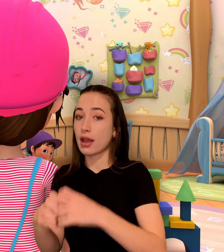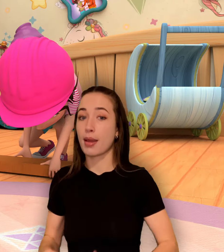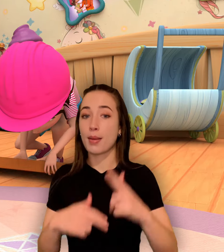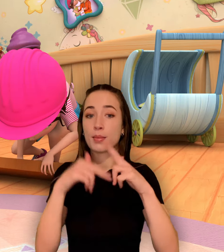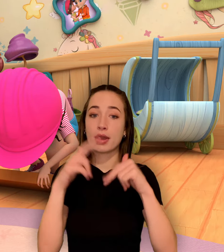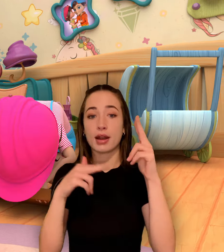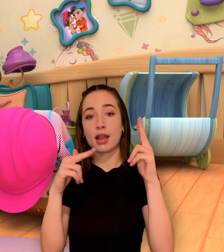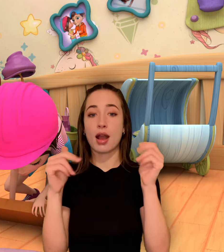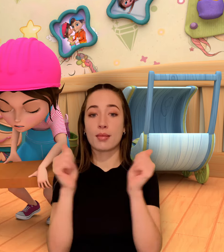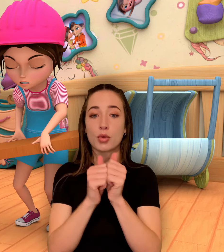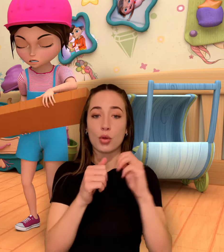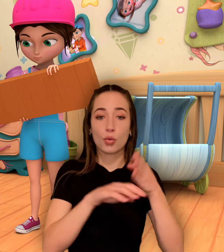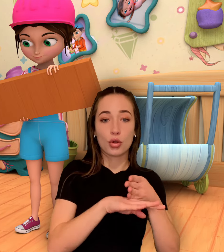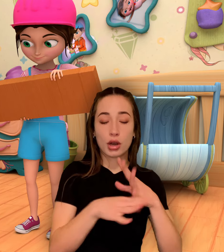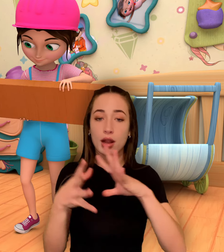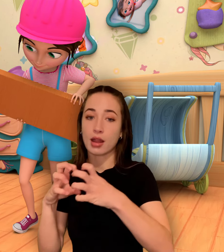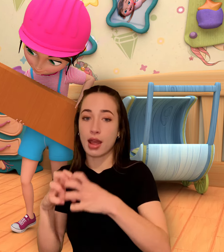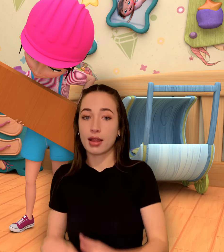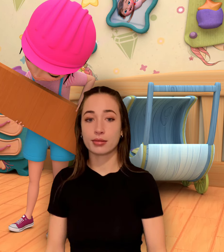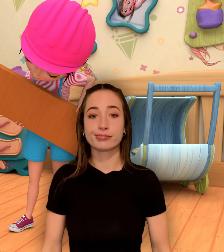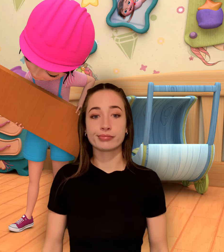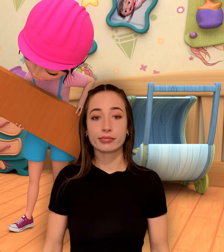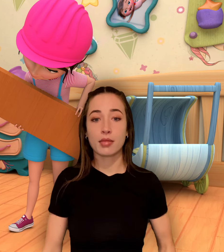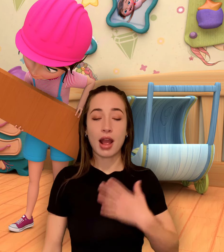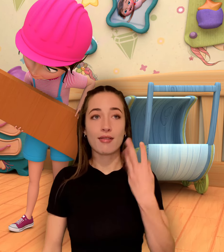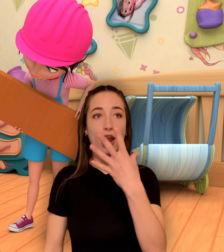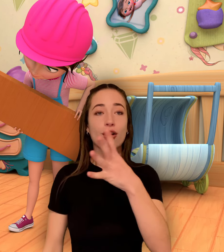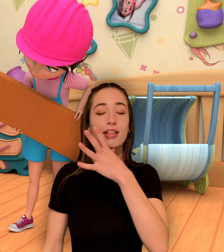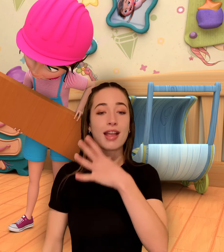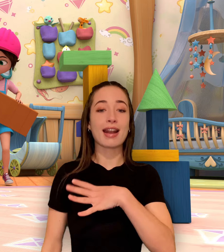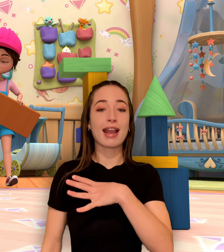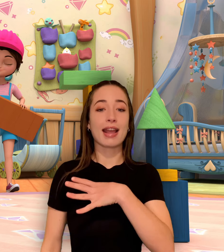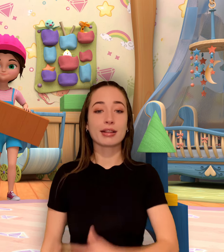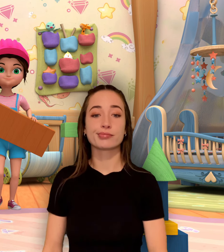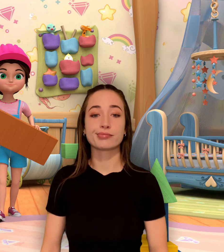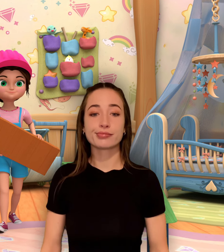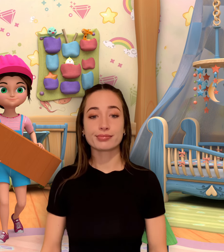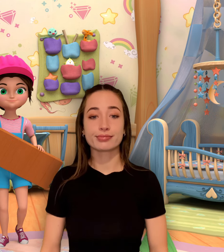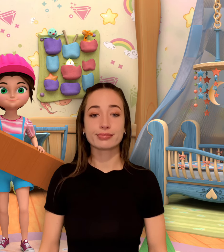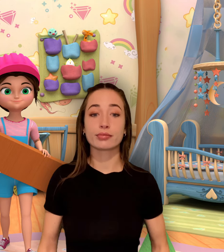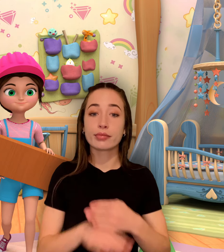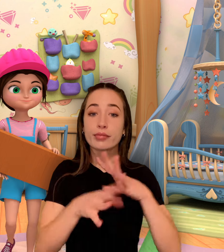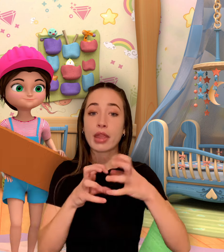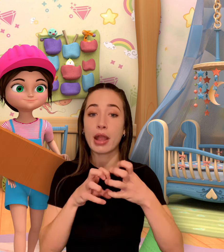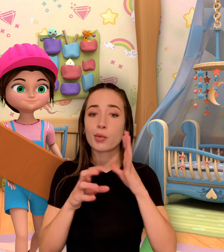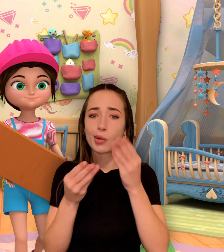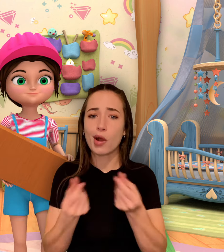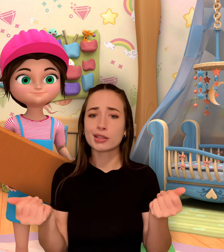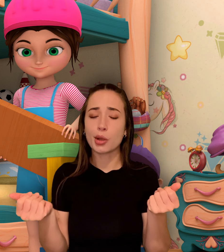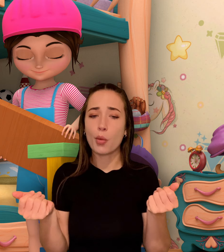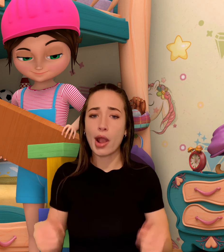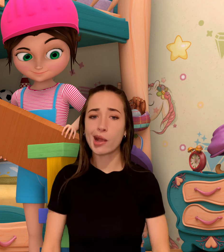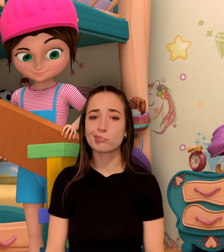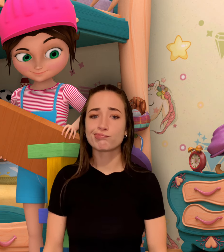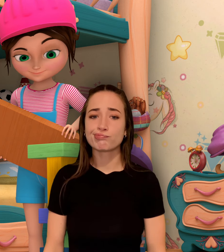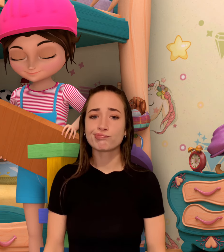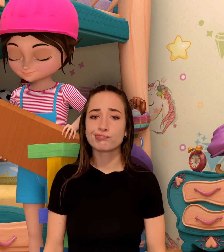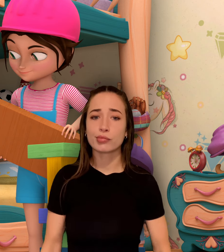かけろ毛材でかけろさあどうしましょう木材は流さ